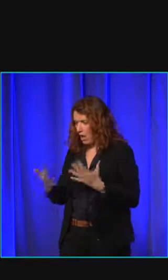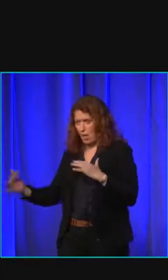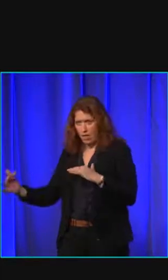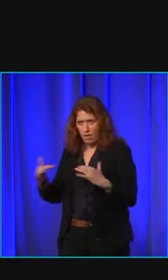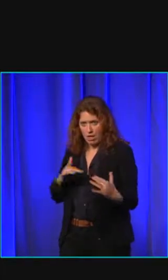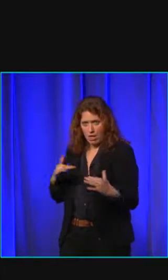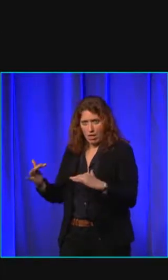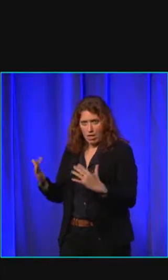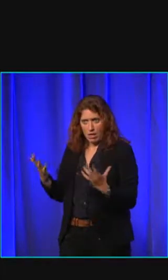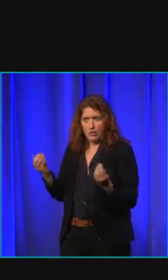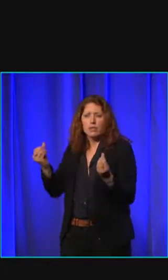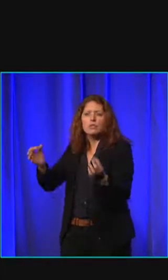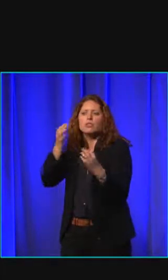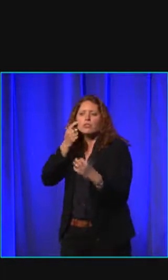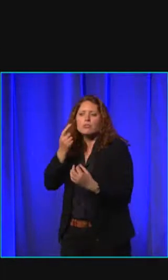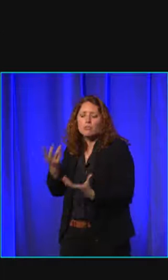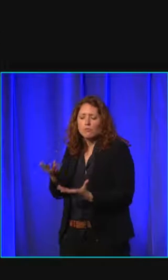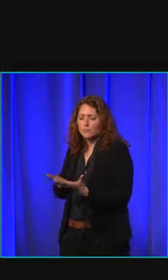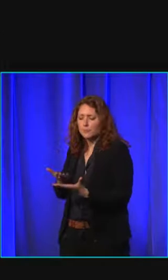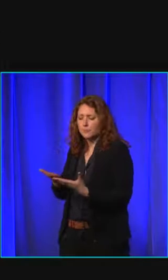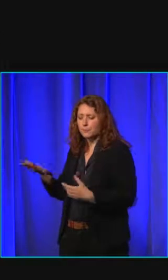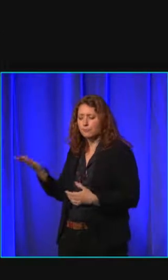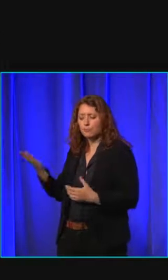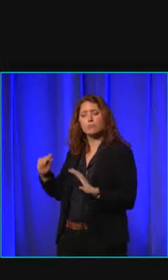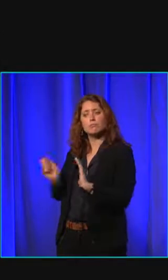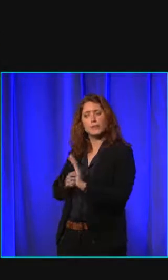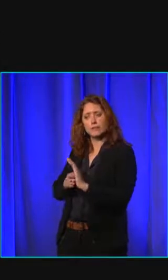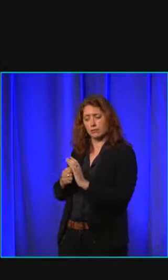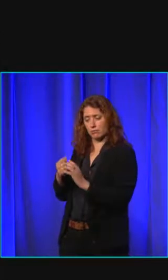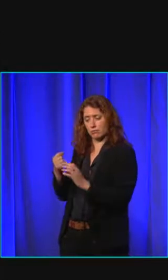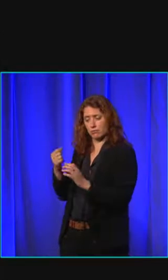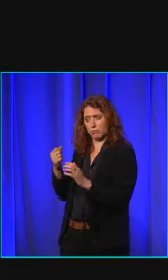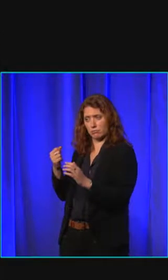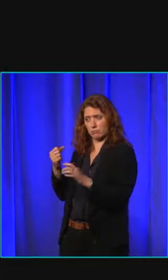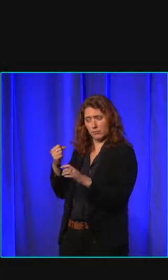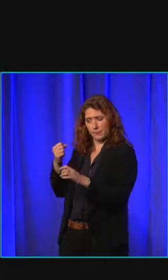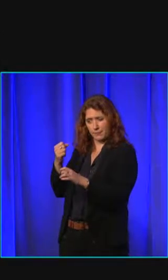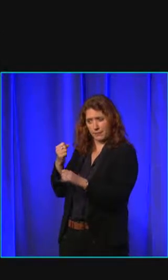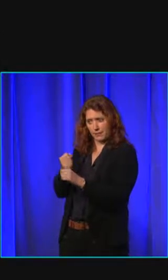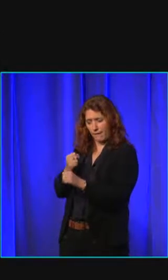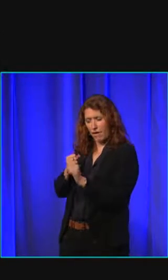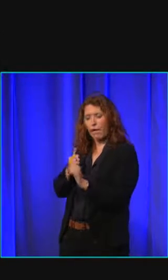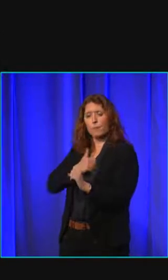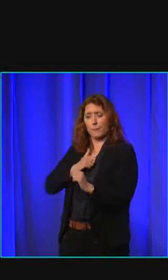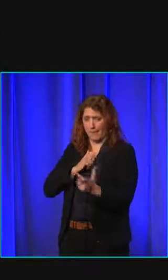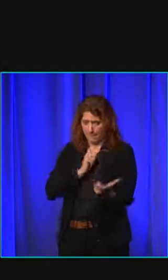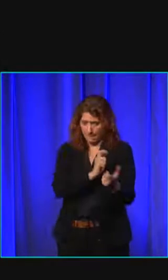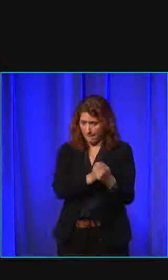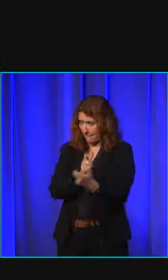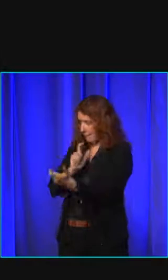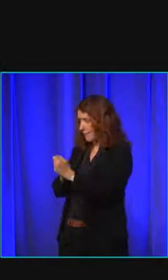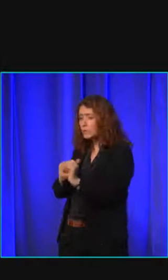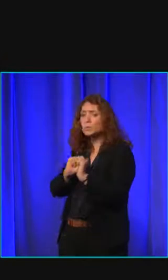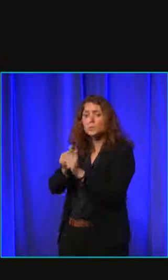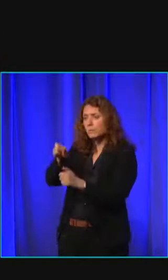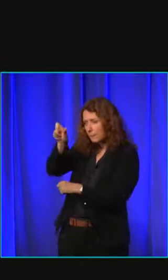Donc vous voyez bien que lorsque je travaille en fonction de la discipline sportive qui est pratiquée